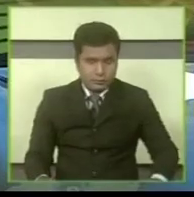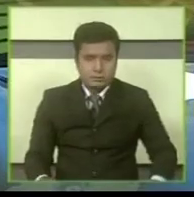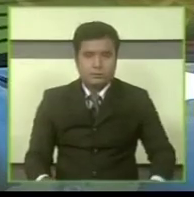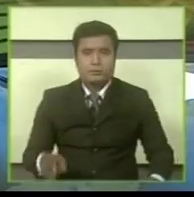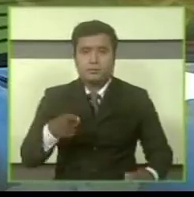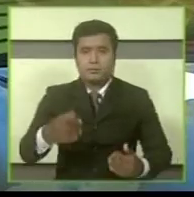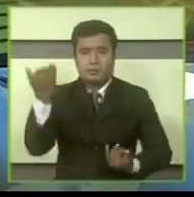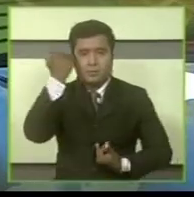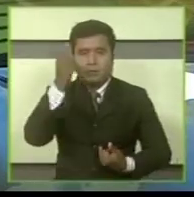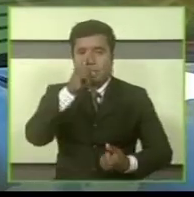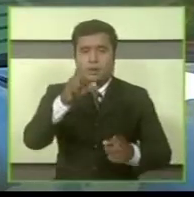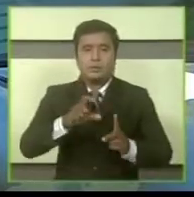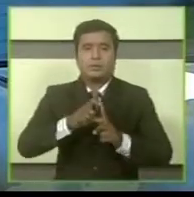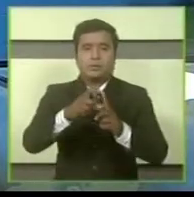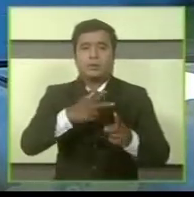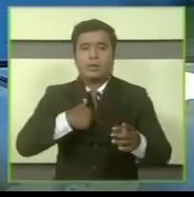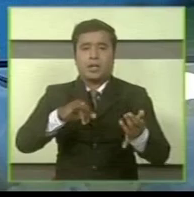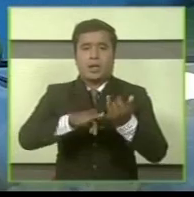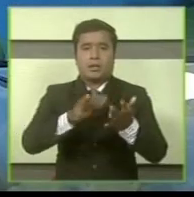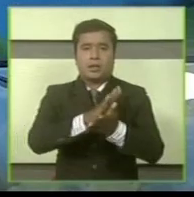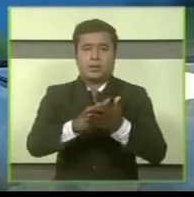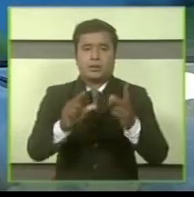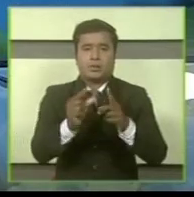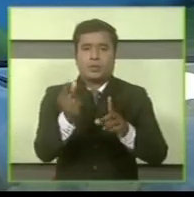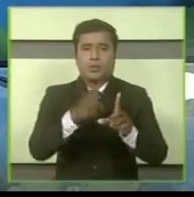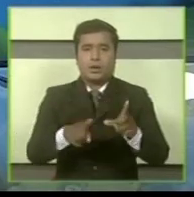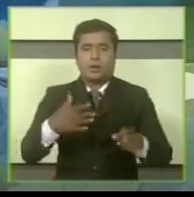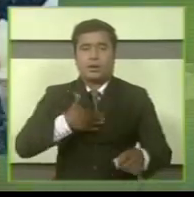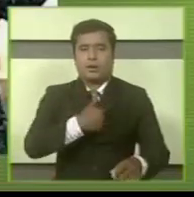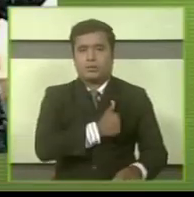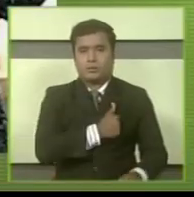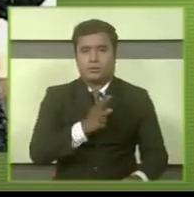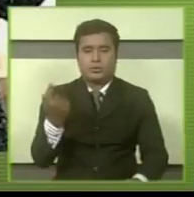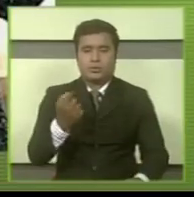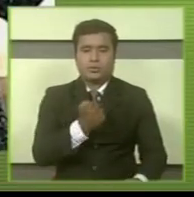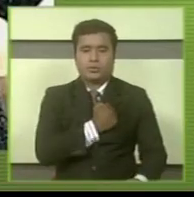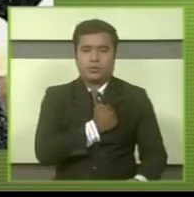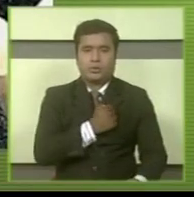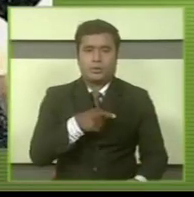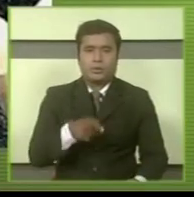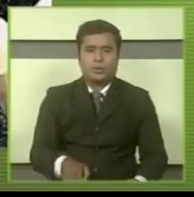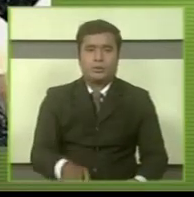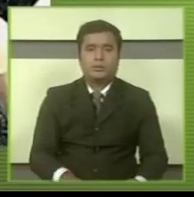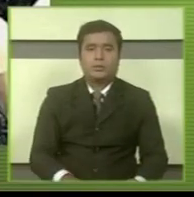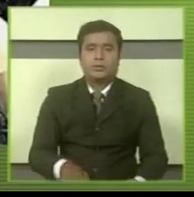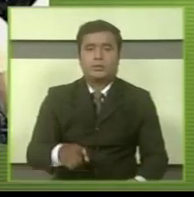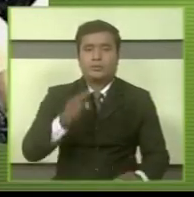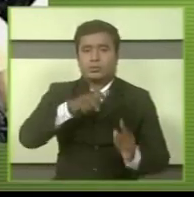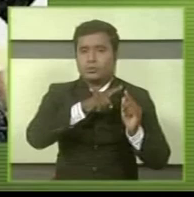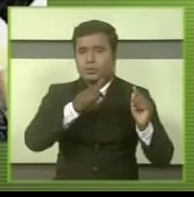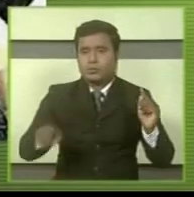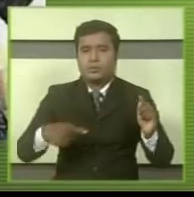বিশিষ্ট চলচ্চিত্র পরিচালক শহীদুল ইসলাম খোকন ইন্তেকাল করেছেন। ইন্নালিল্লাহি ওয়া ইন্না ইলাইহি রাজিউন।